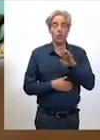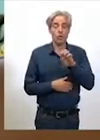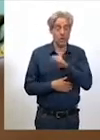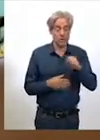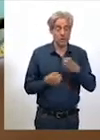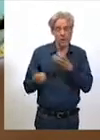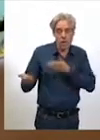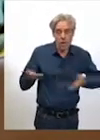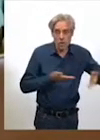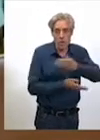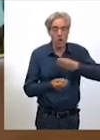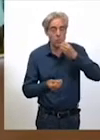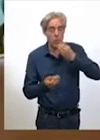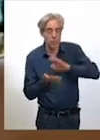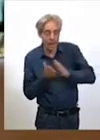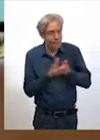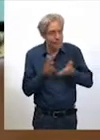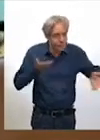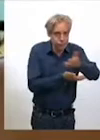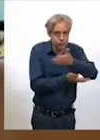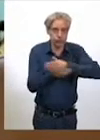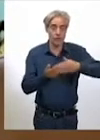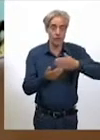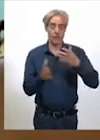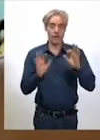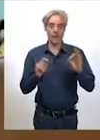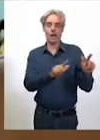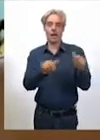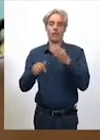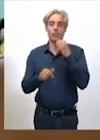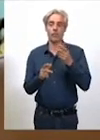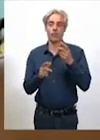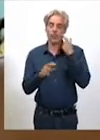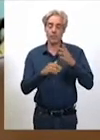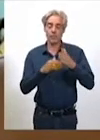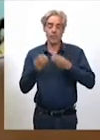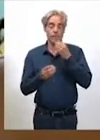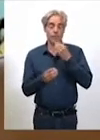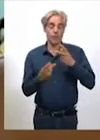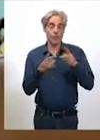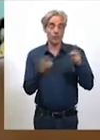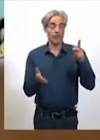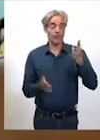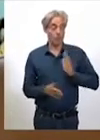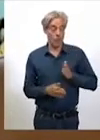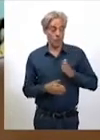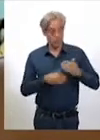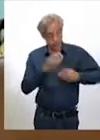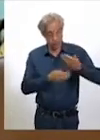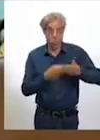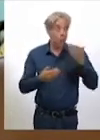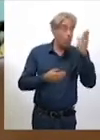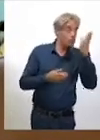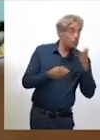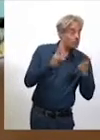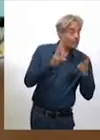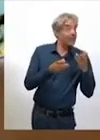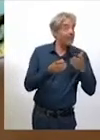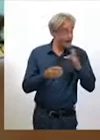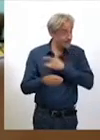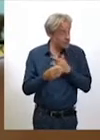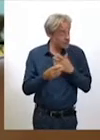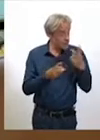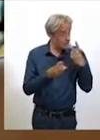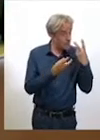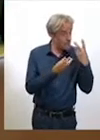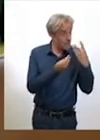c'est aussi de mettre à contribution les moyens et la taille de la ville de Bordeaux auprès de collectivités qui seraient peut-être moins